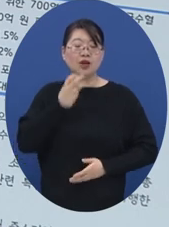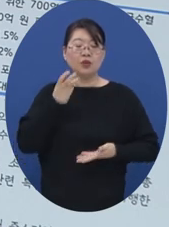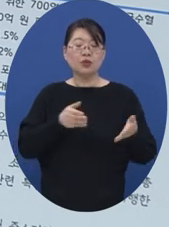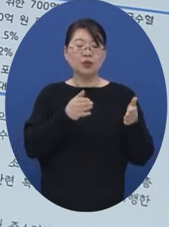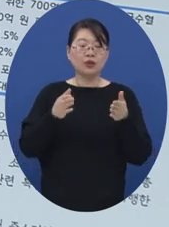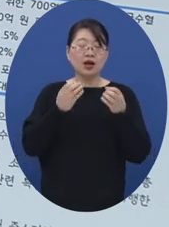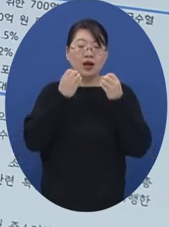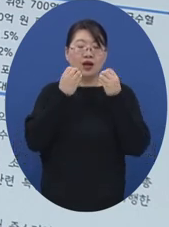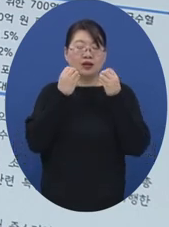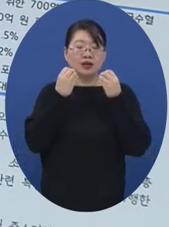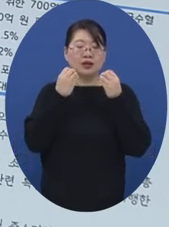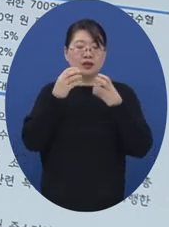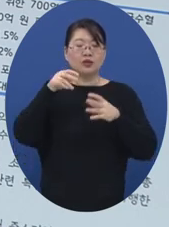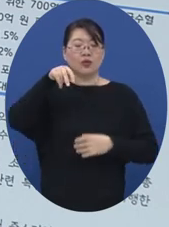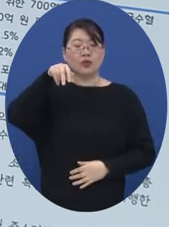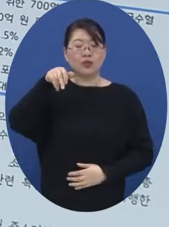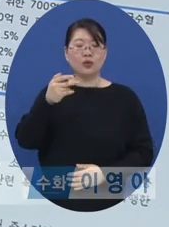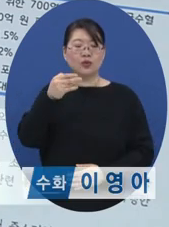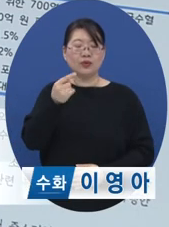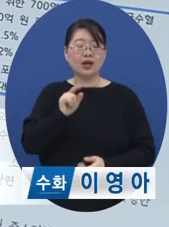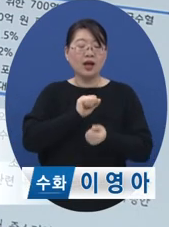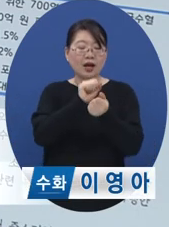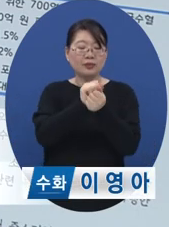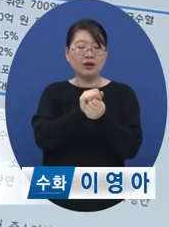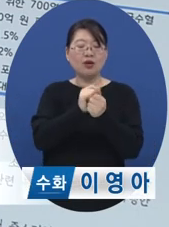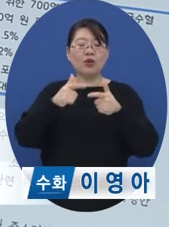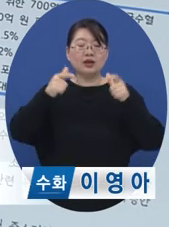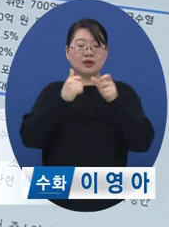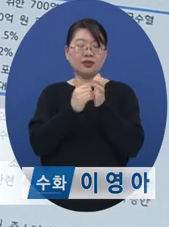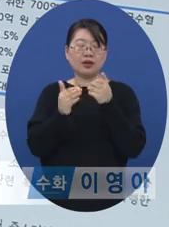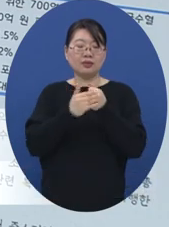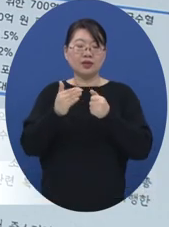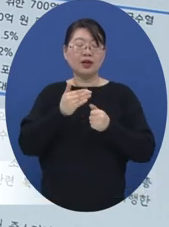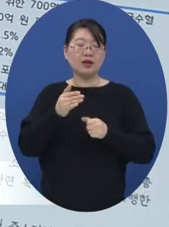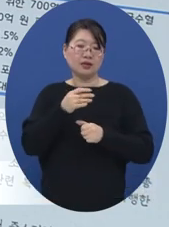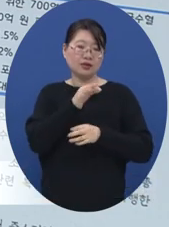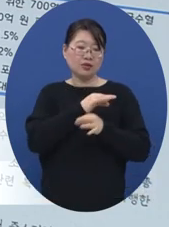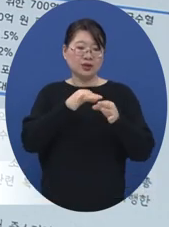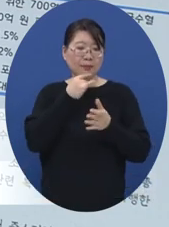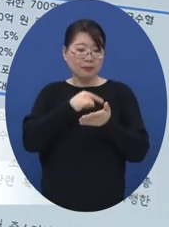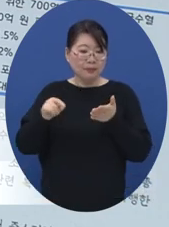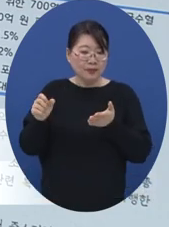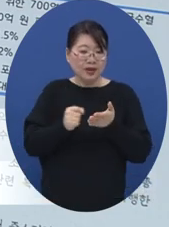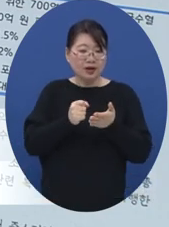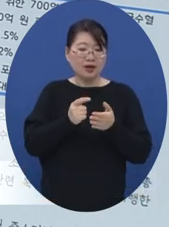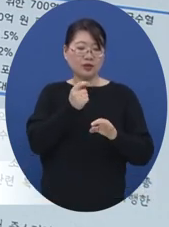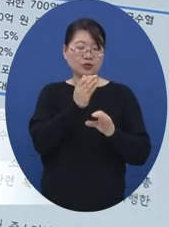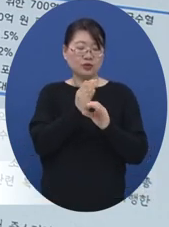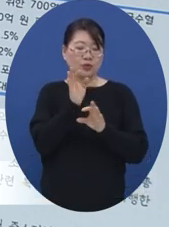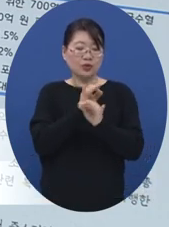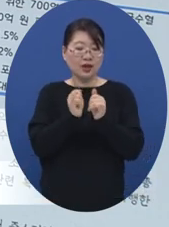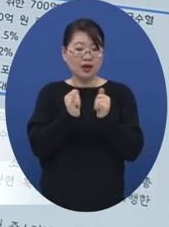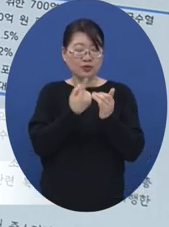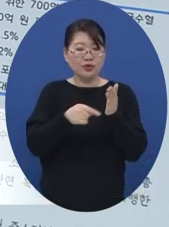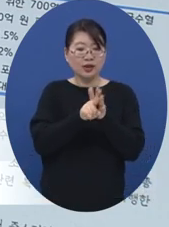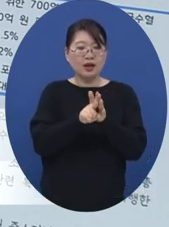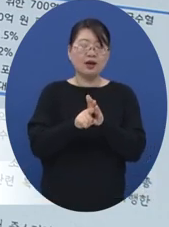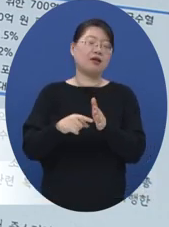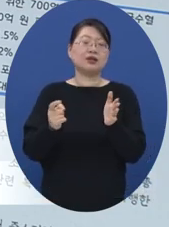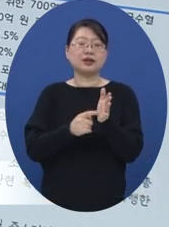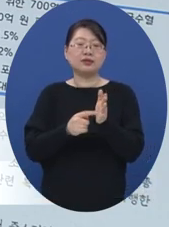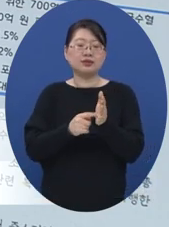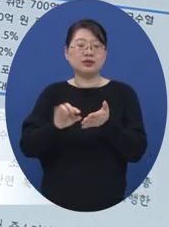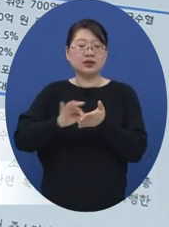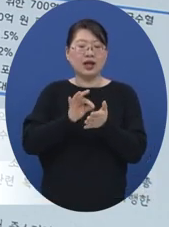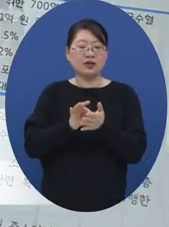경기도가 신종 코로나 바이러스 감염증 확산으로 경제적 피해를 입은 도내 중소기업과 소상공인을 위해 긴급 자금